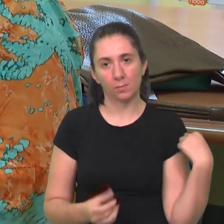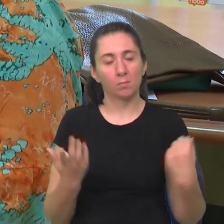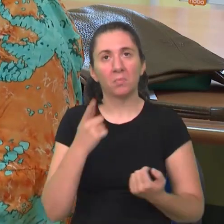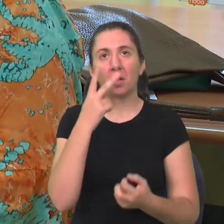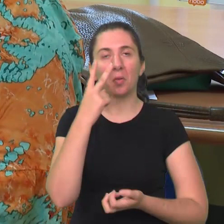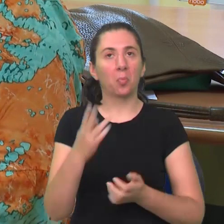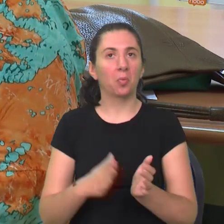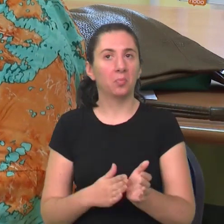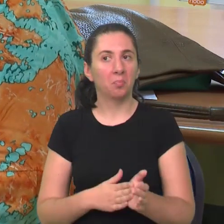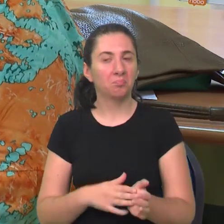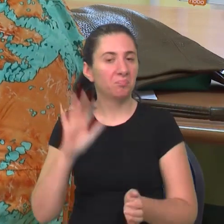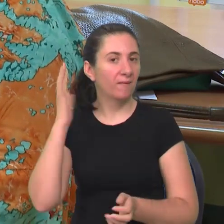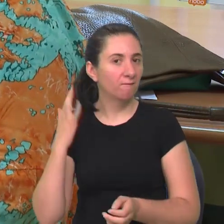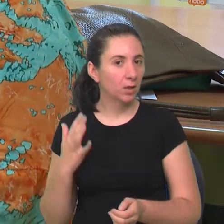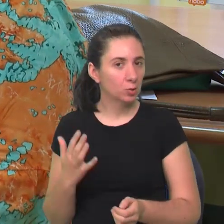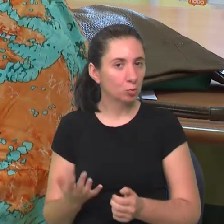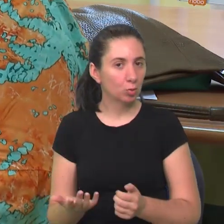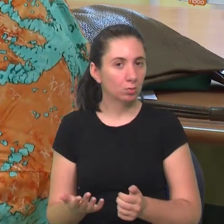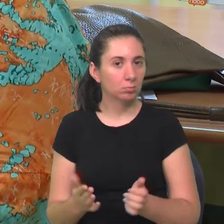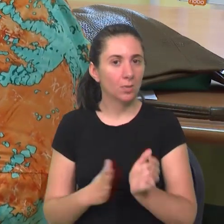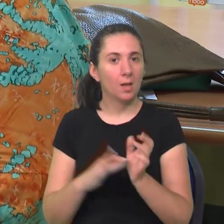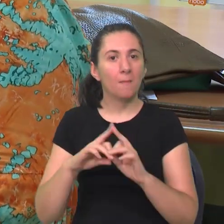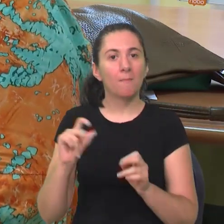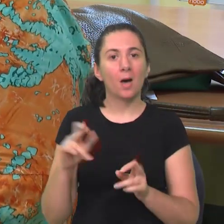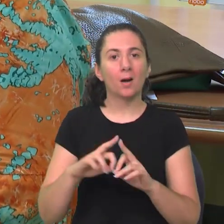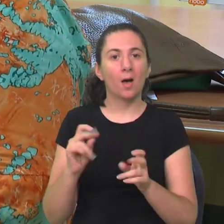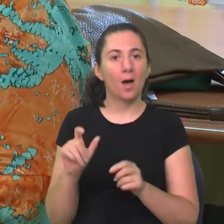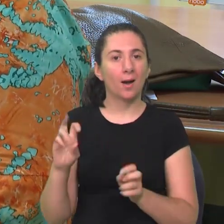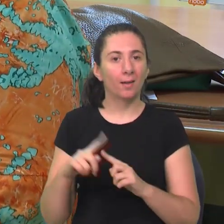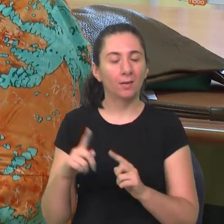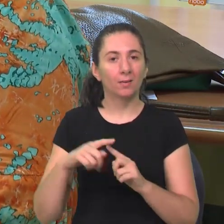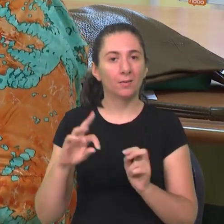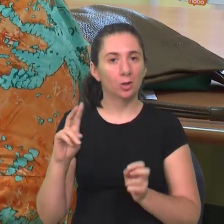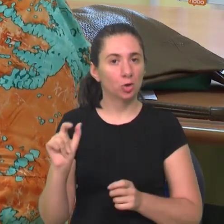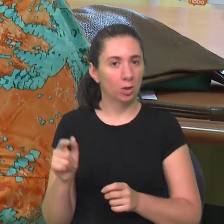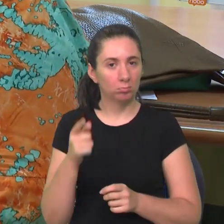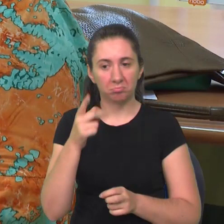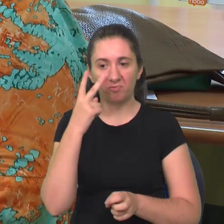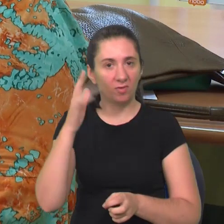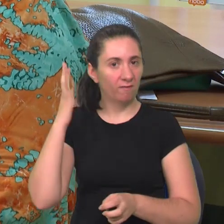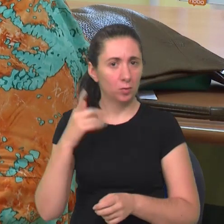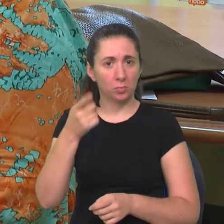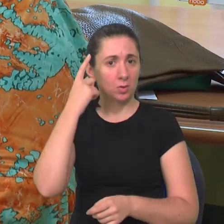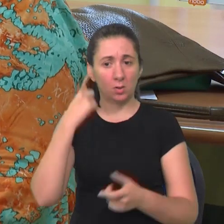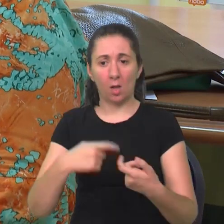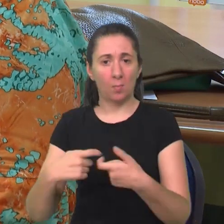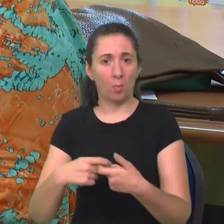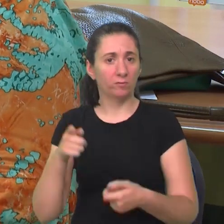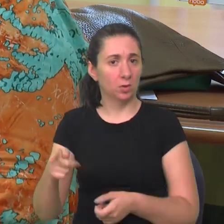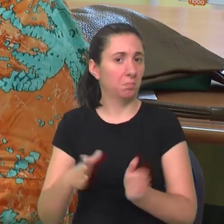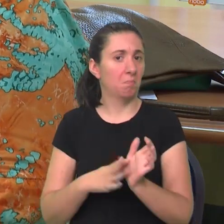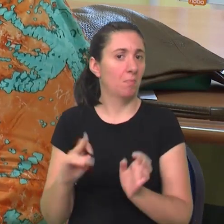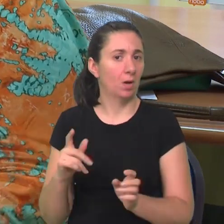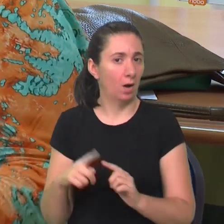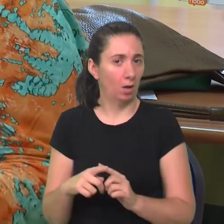Pa kad pogledate recimo frizuru, ne znam, Margaret Thatcher. Da samo vidite frizuru, znali biste da se o njoj radi,